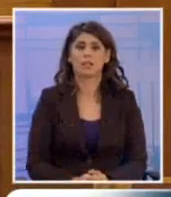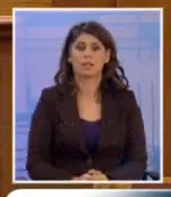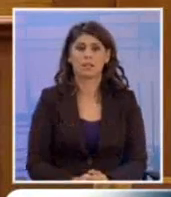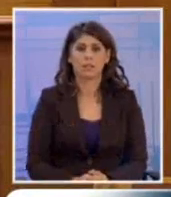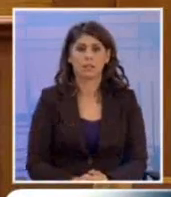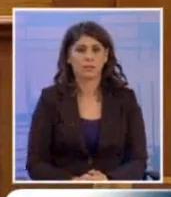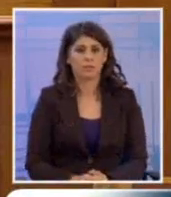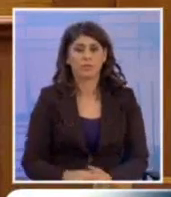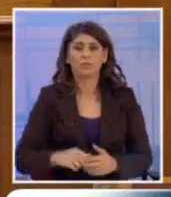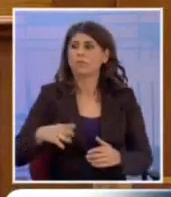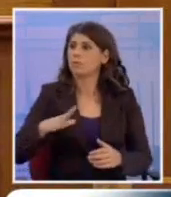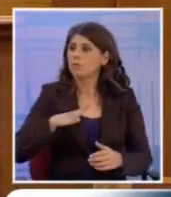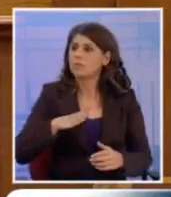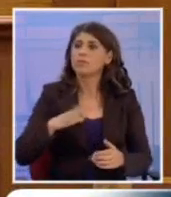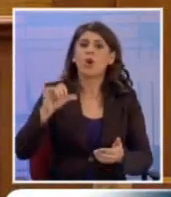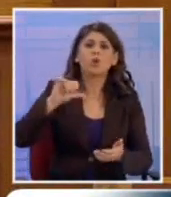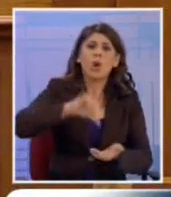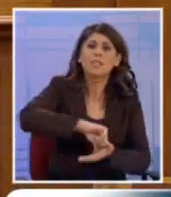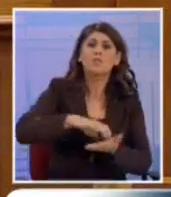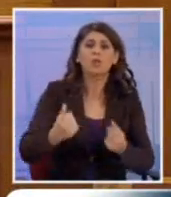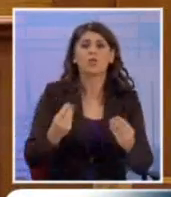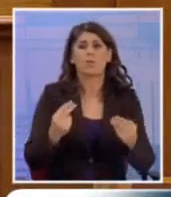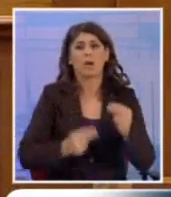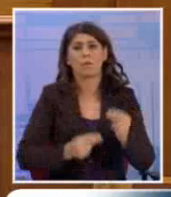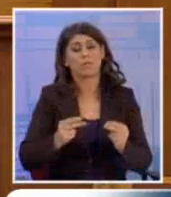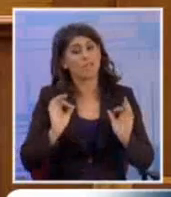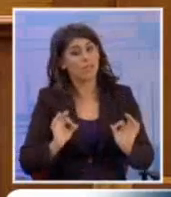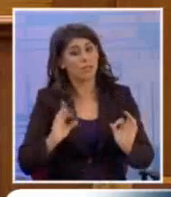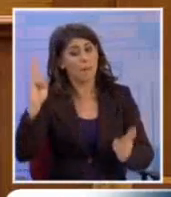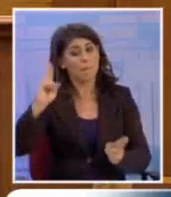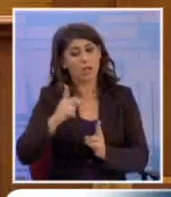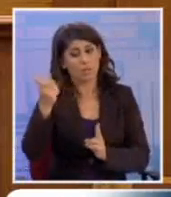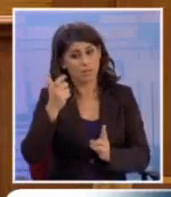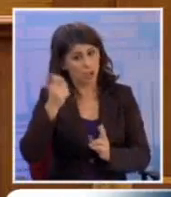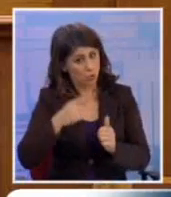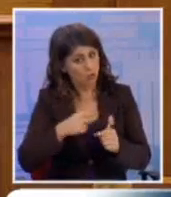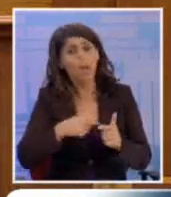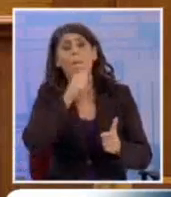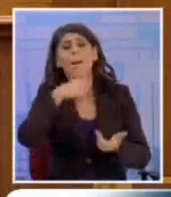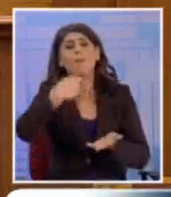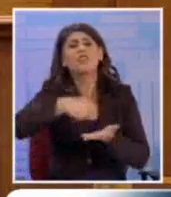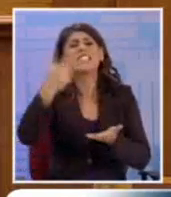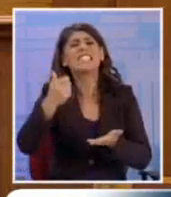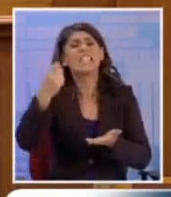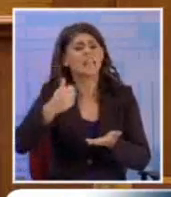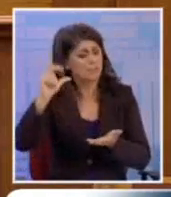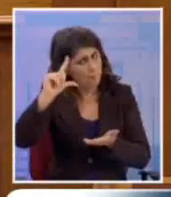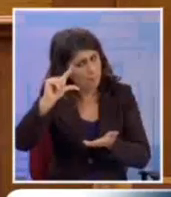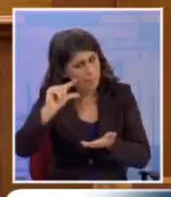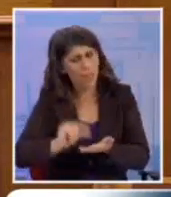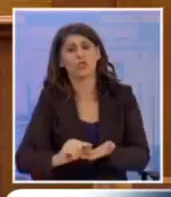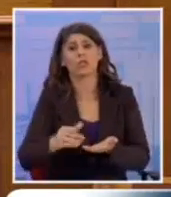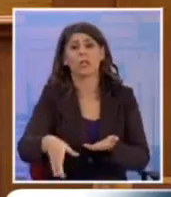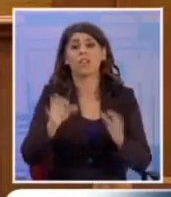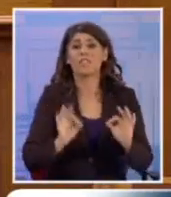έχει τόσα πολλά προβλήματα. Βεβαίως μειώνεται τους μισθούς, βεβαίως μειώνεται τις συντάξεις, βεβαίως